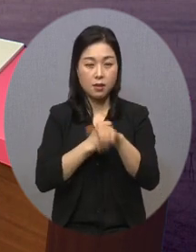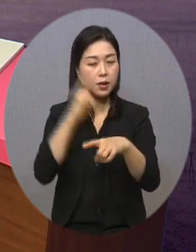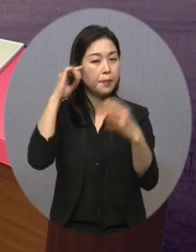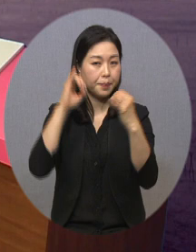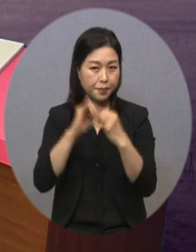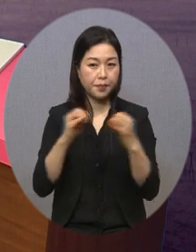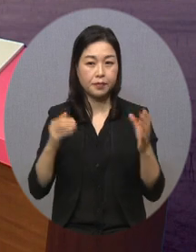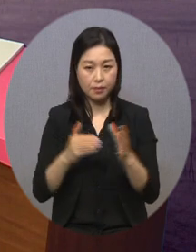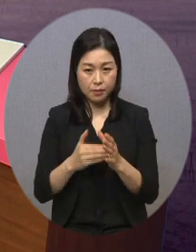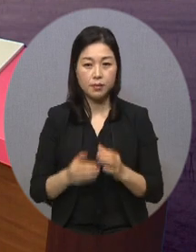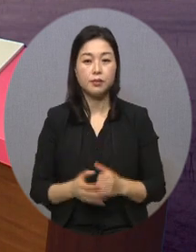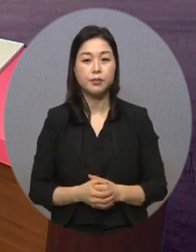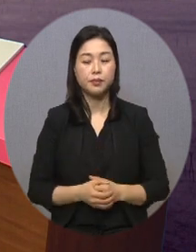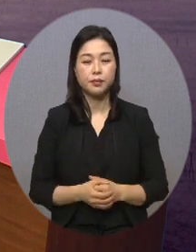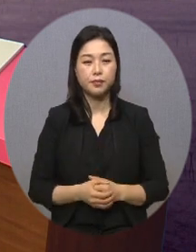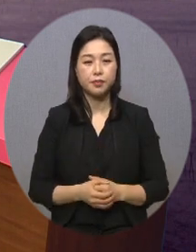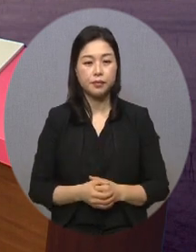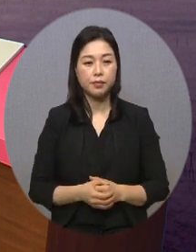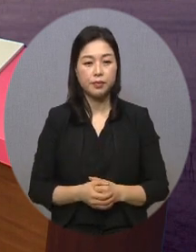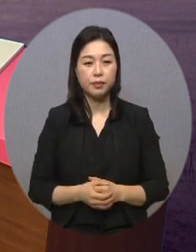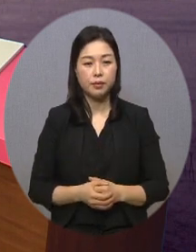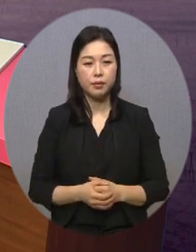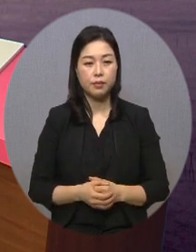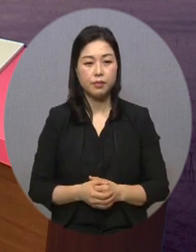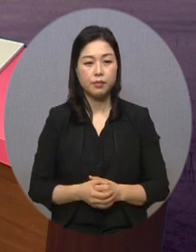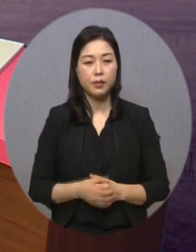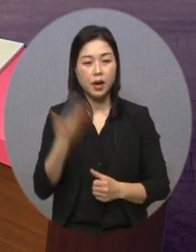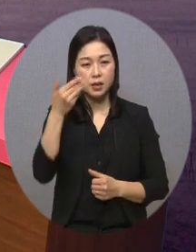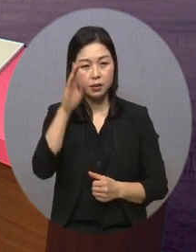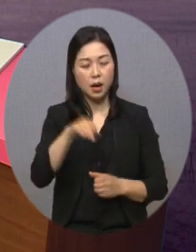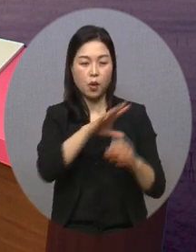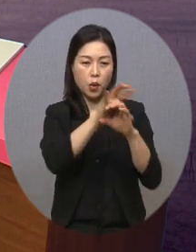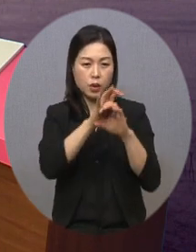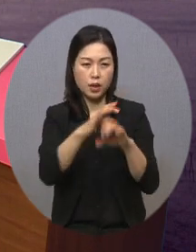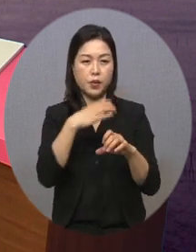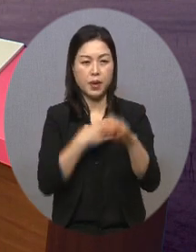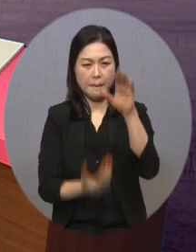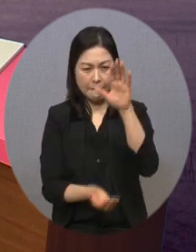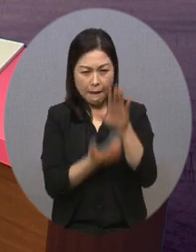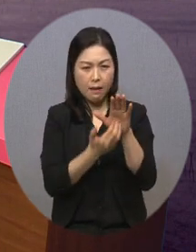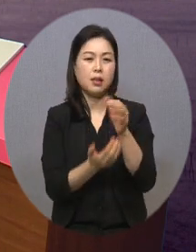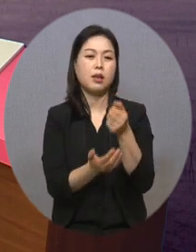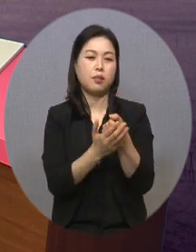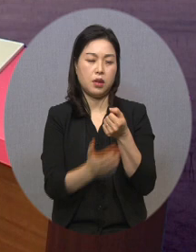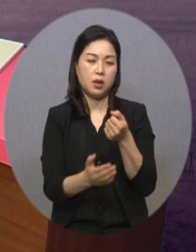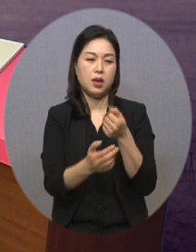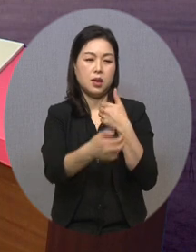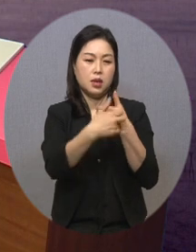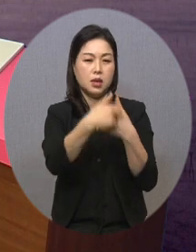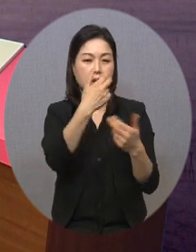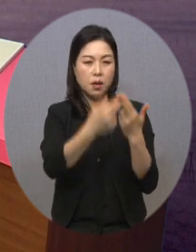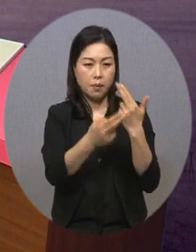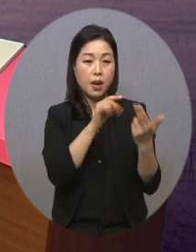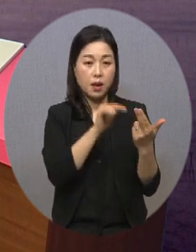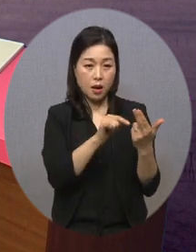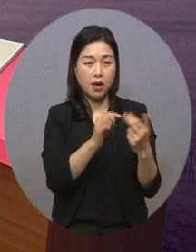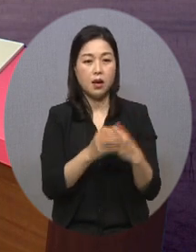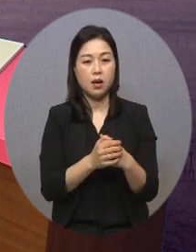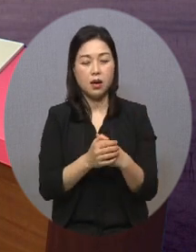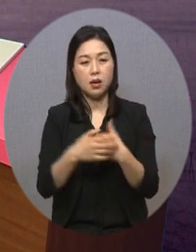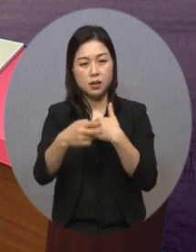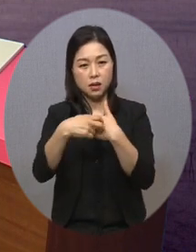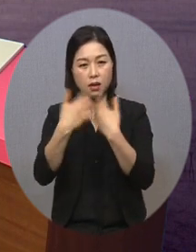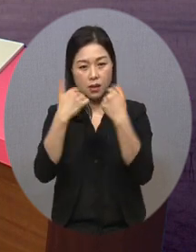동의가 이루어졌습니다. 네. 그럼에도 불구하고 코로나 팬데믹이 오면서 사실은 의사협회가 의과대학